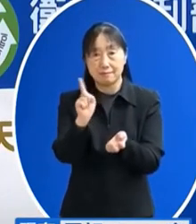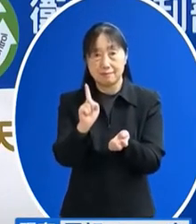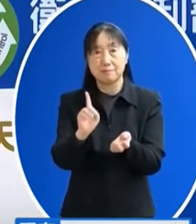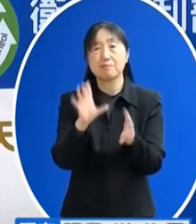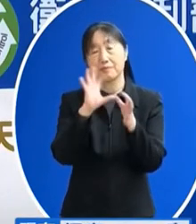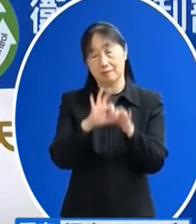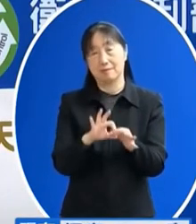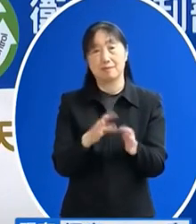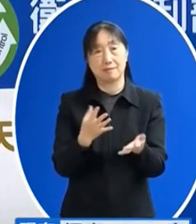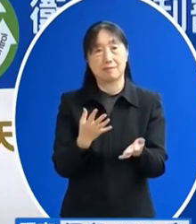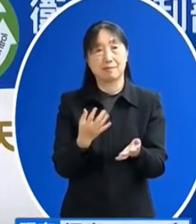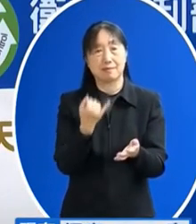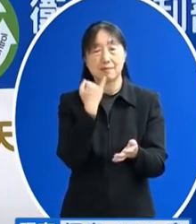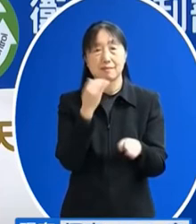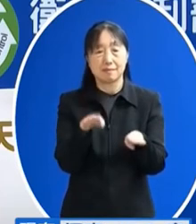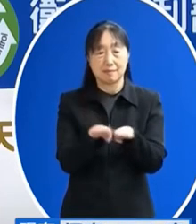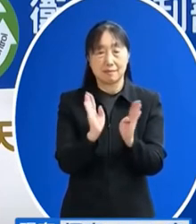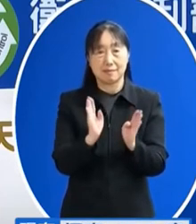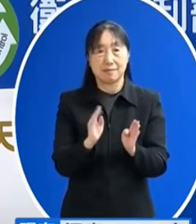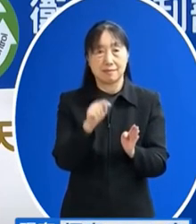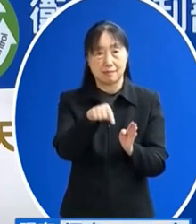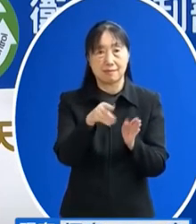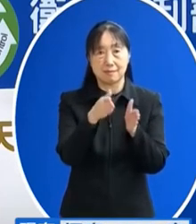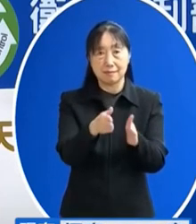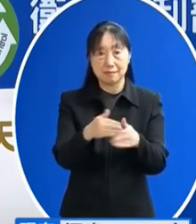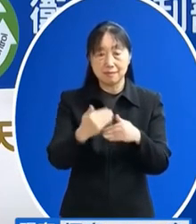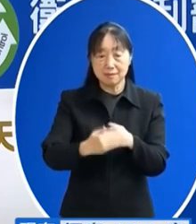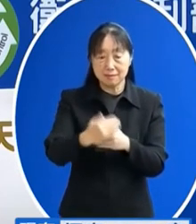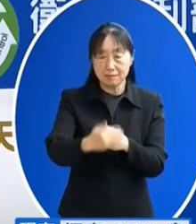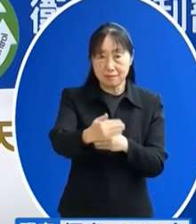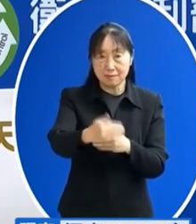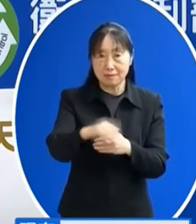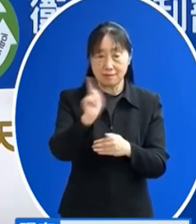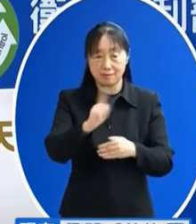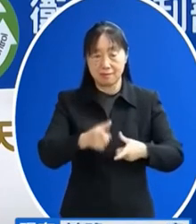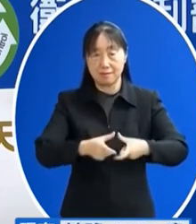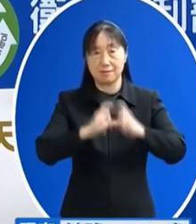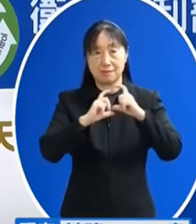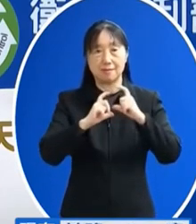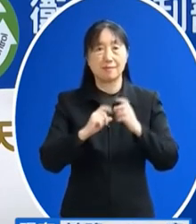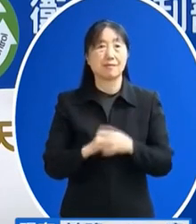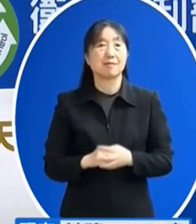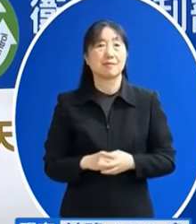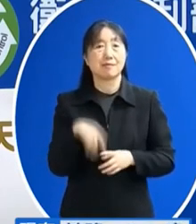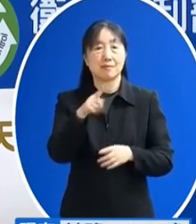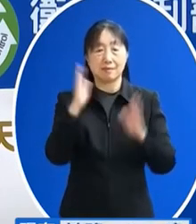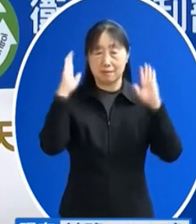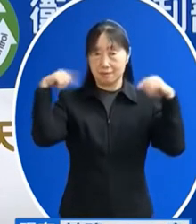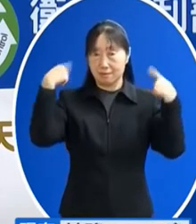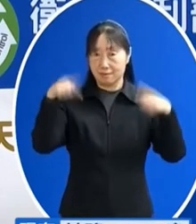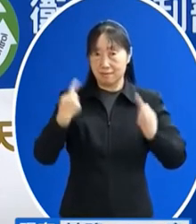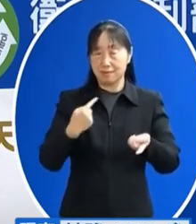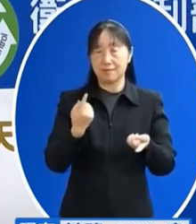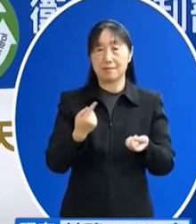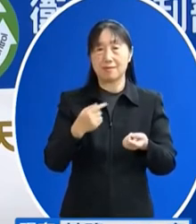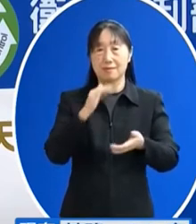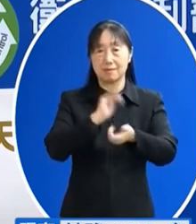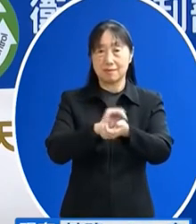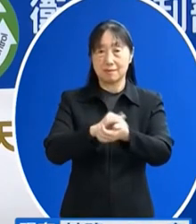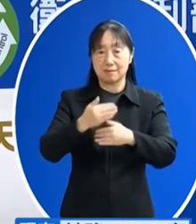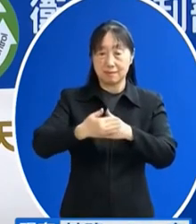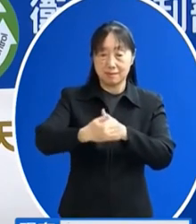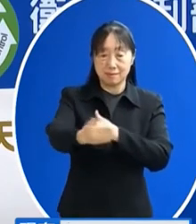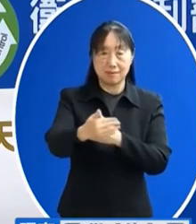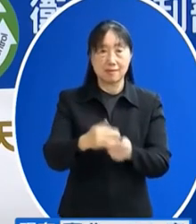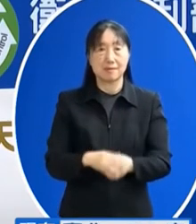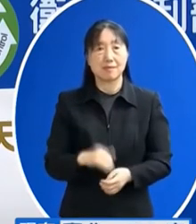开始来做一个相关的一个逐步，怎么样去恢复正常的运作的计划。